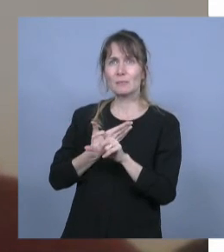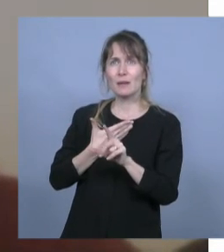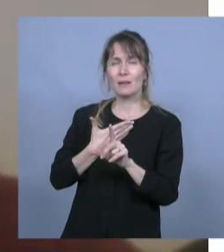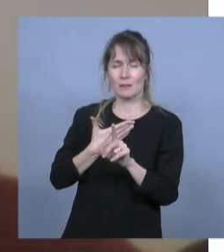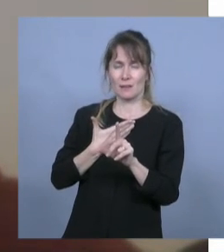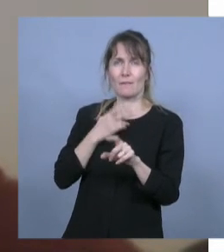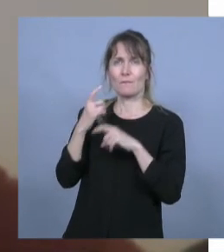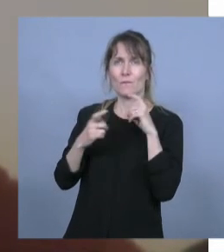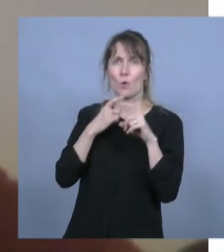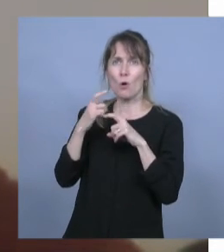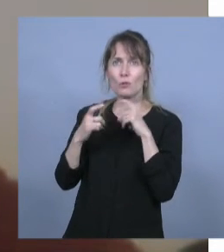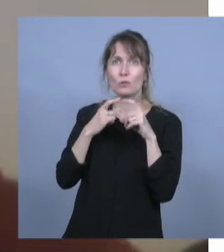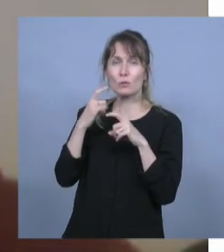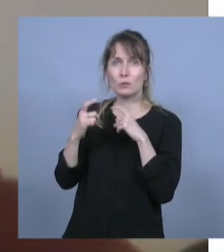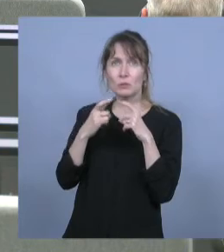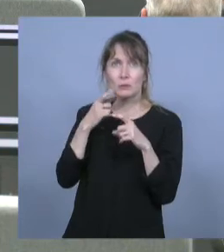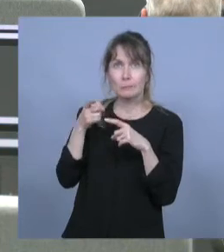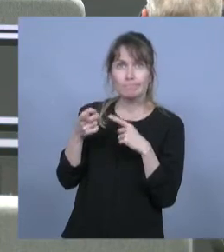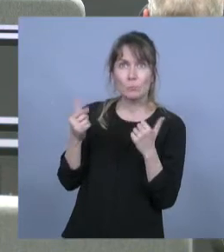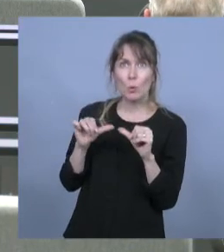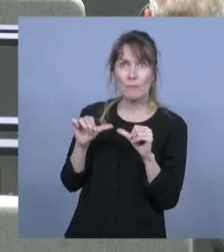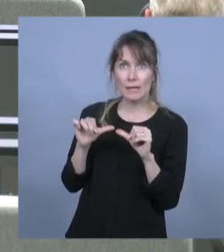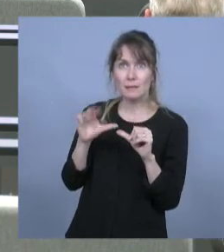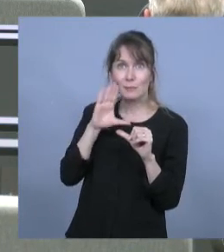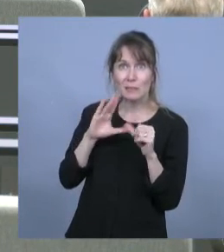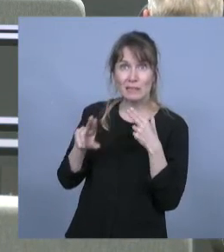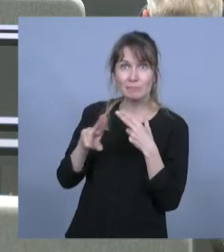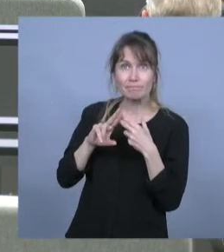Monsieur le Vice-président, ce serait très apprécié. Je vous remercie.